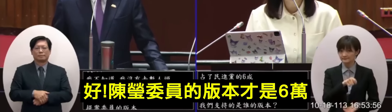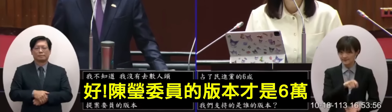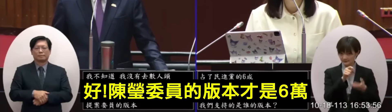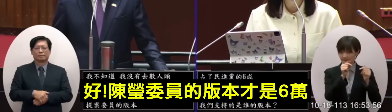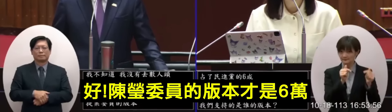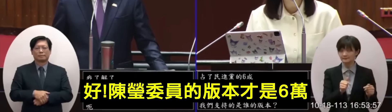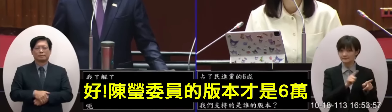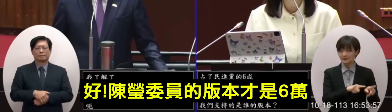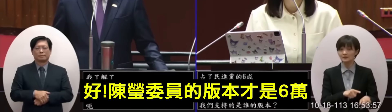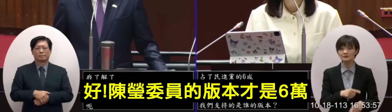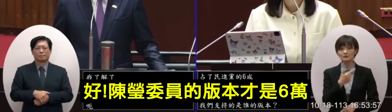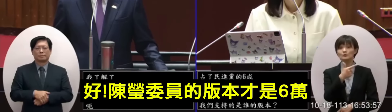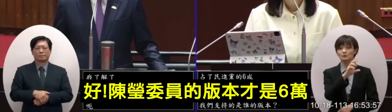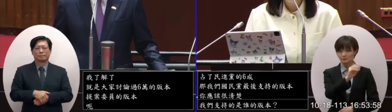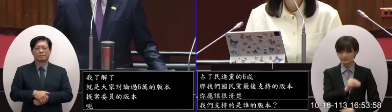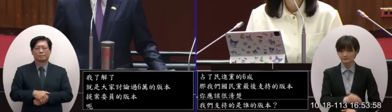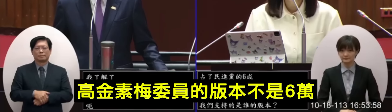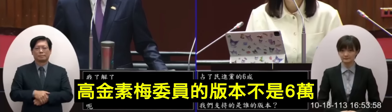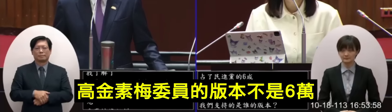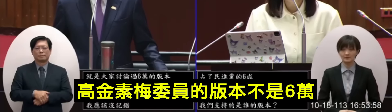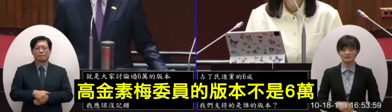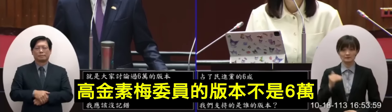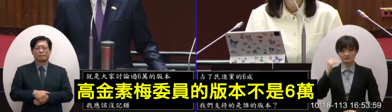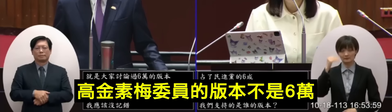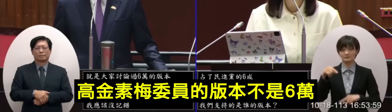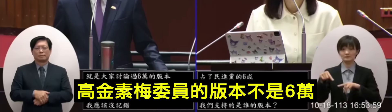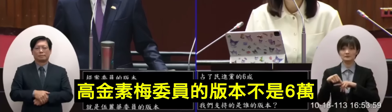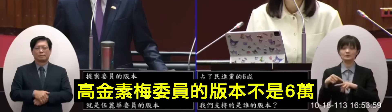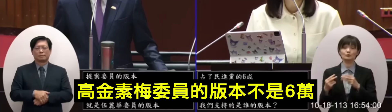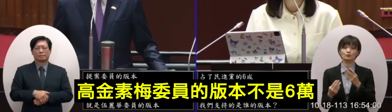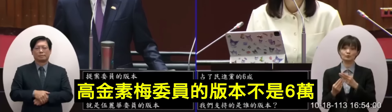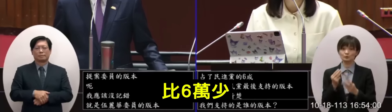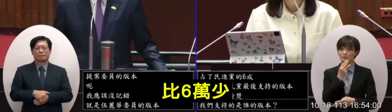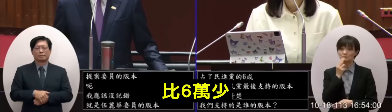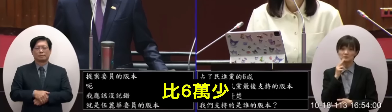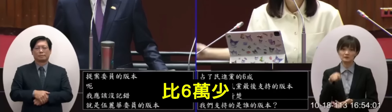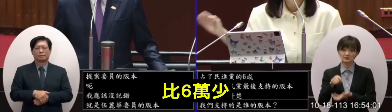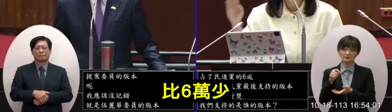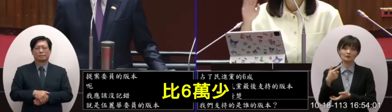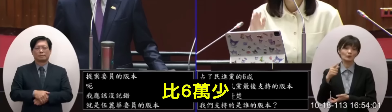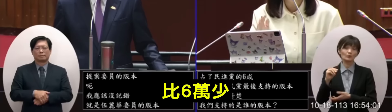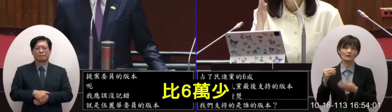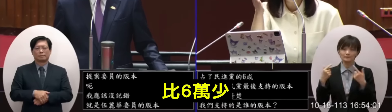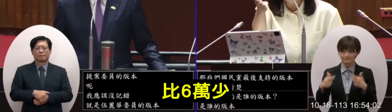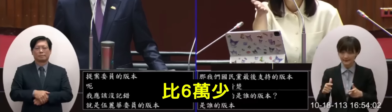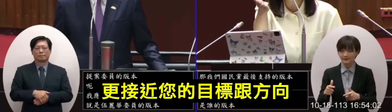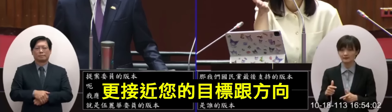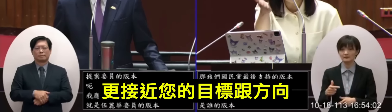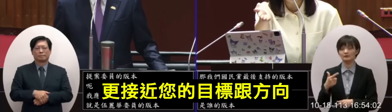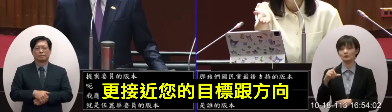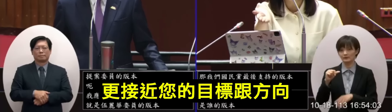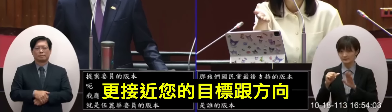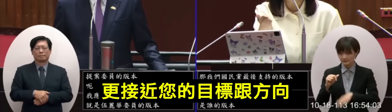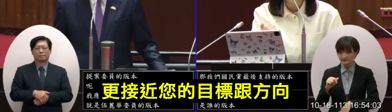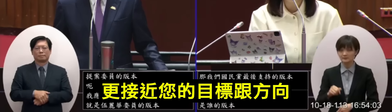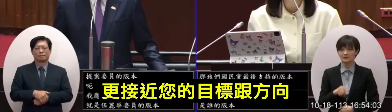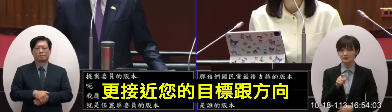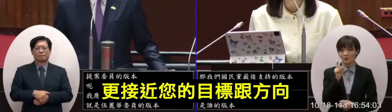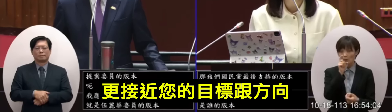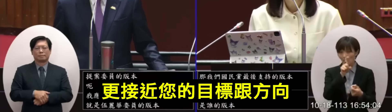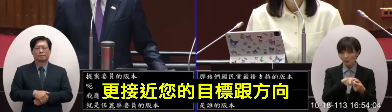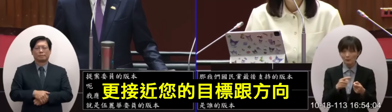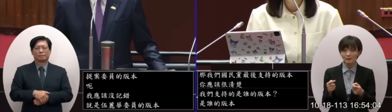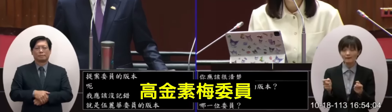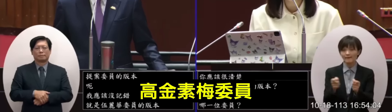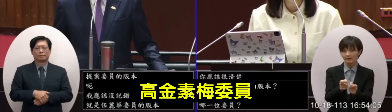英委员的版本才是60,000。高金素梅委员的版本，不是60,000，比60,000少，更接近您的目标跟